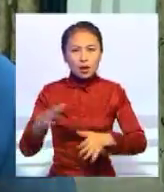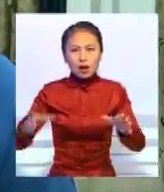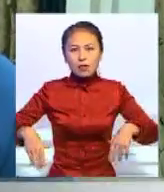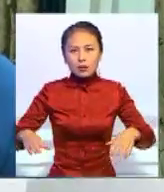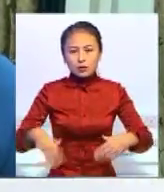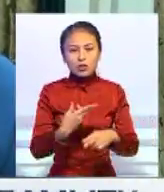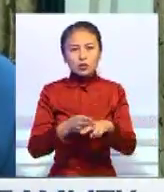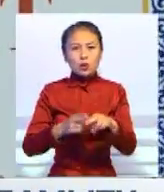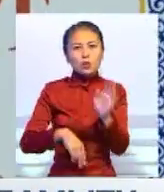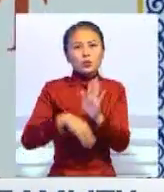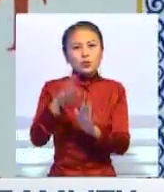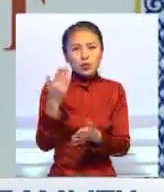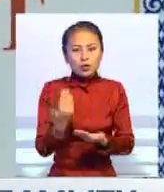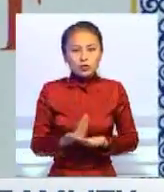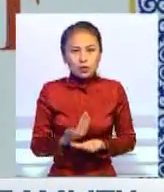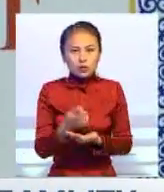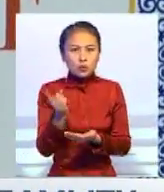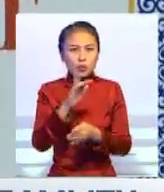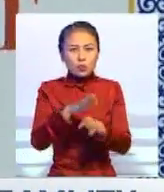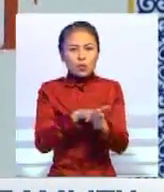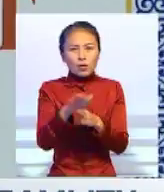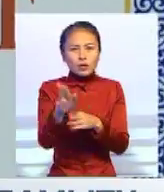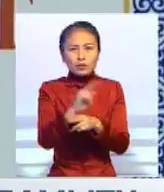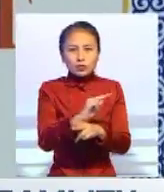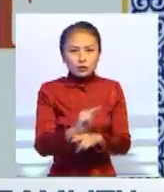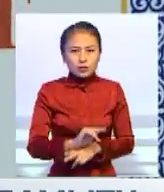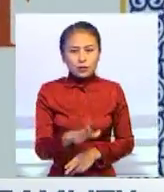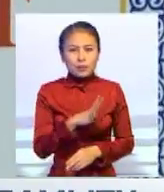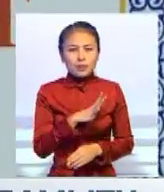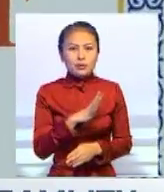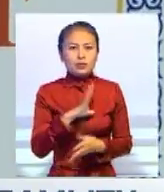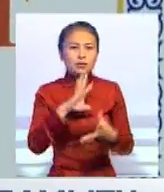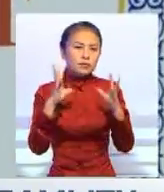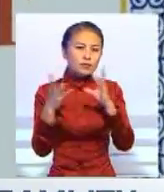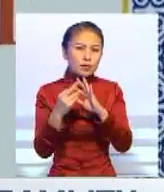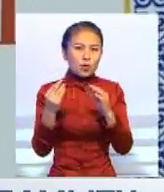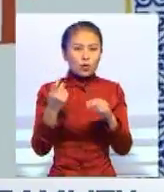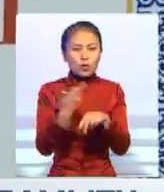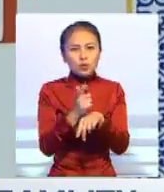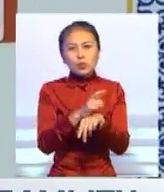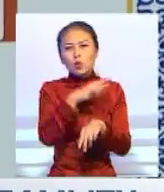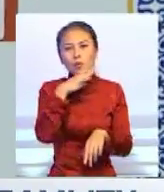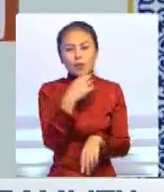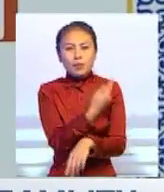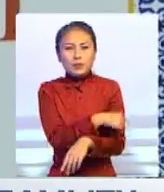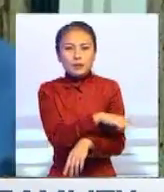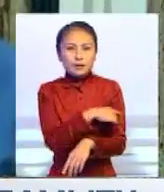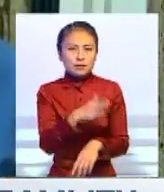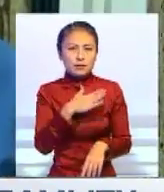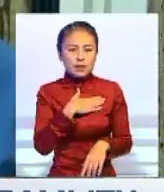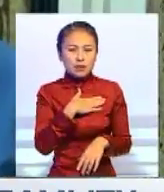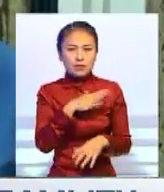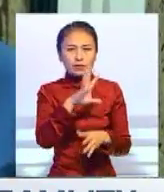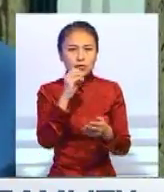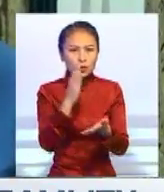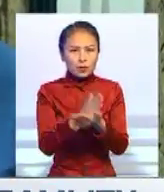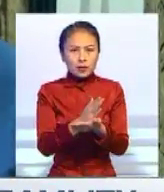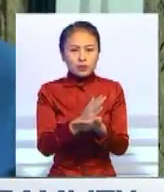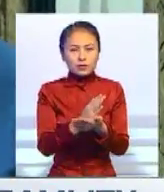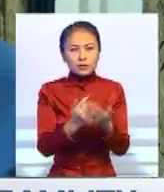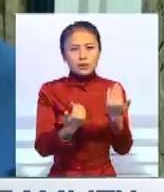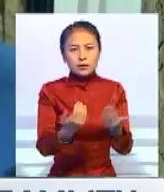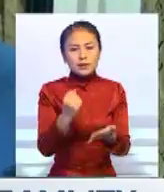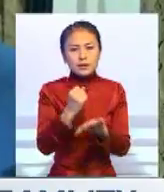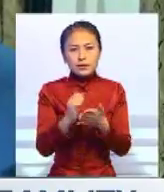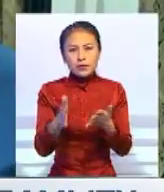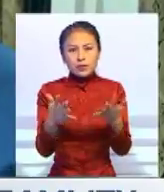балалардың әл-ауқатын жақсарту үшін, толық реабилитация өту үшін өте көп медициналық аппараттарымыз бар. Мына беріліп тұрған сертификат